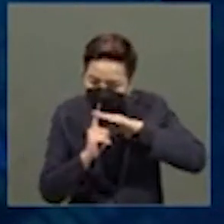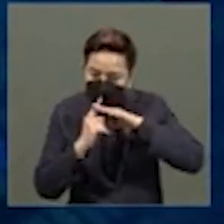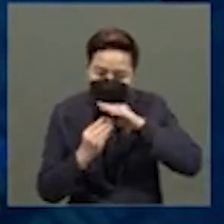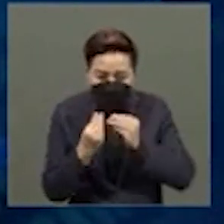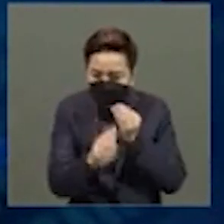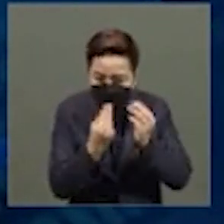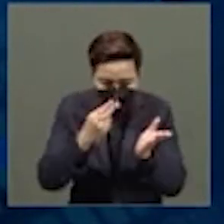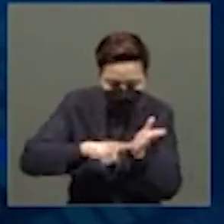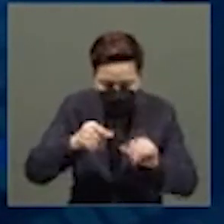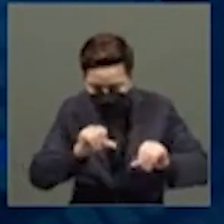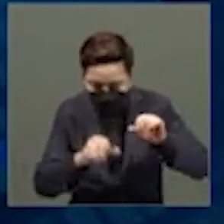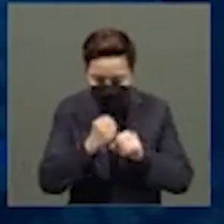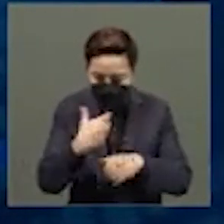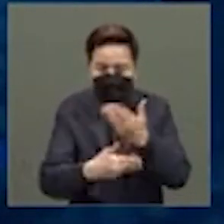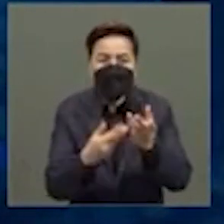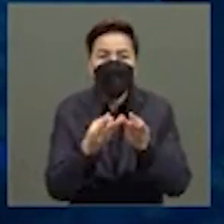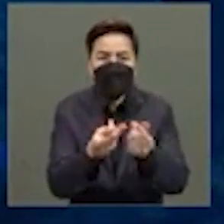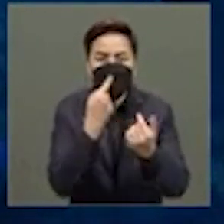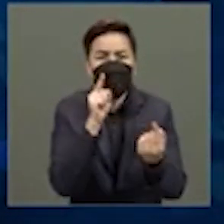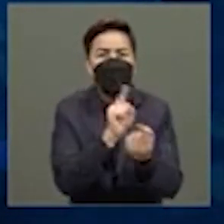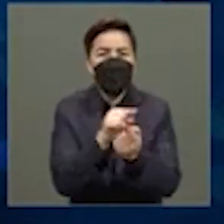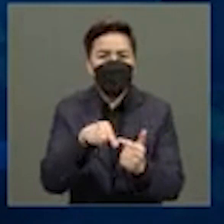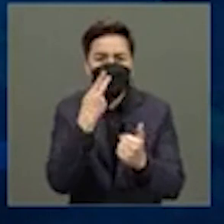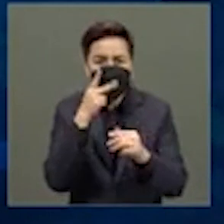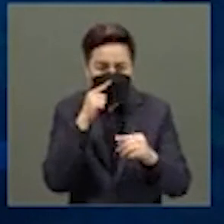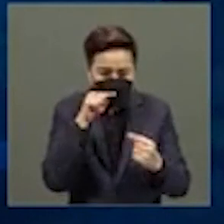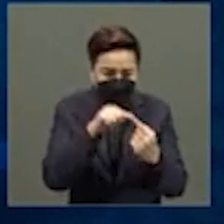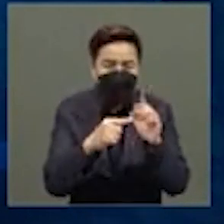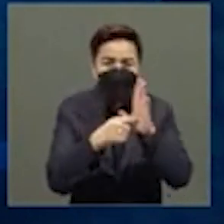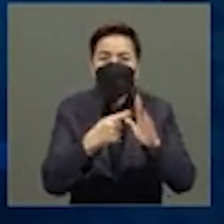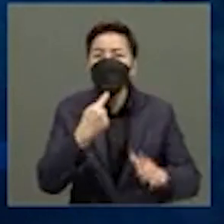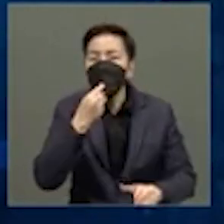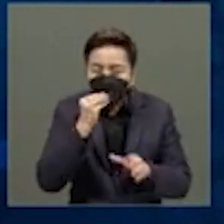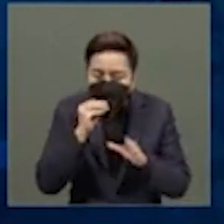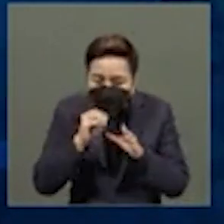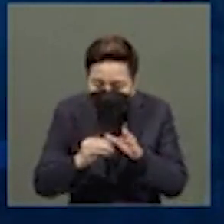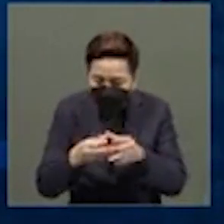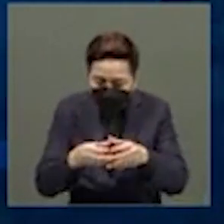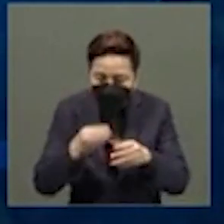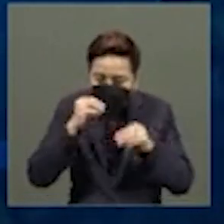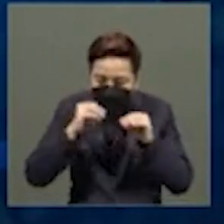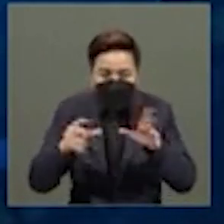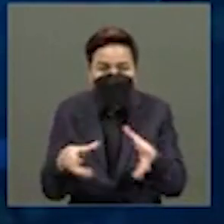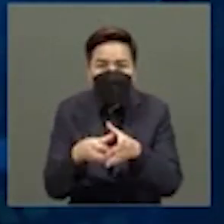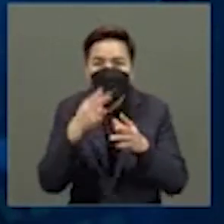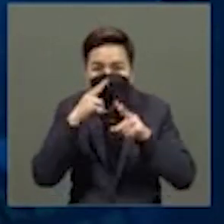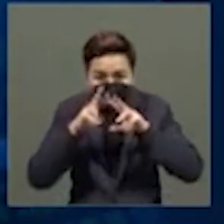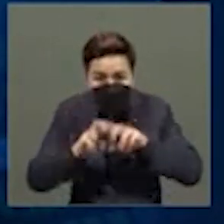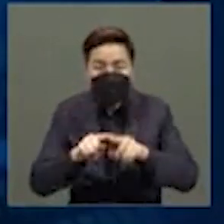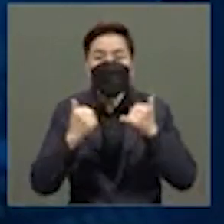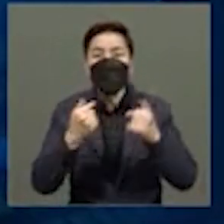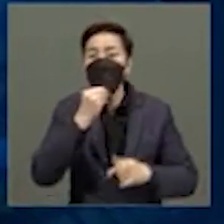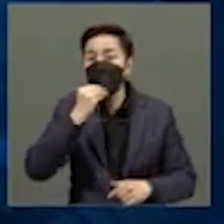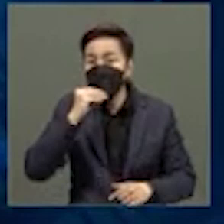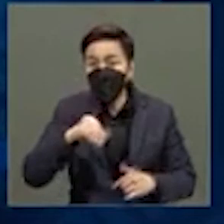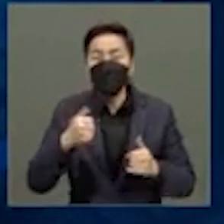ให้มีประสิทธิภาพและรวดเร็วมากยิ่งขึ้นก็มีการสุ่มตรวจตัวอย่างน้ำลายอย่างนี้เป็นต้นนะคะตรงนี้นำเสนอ